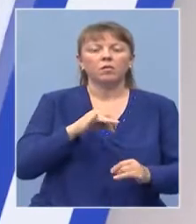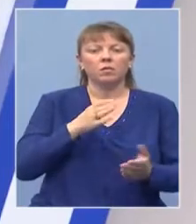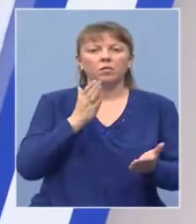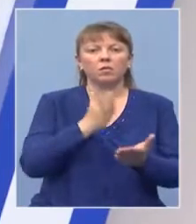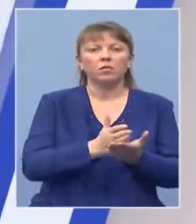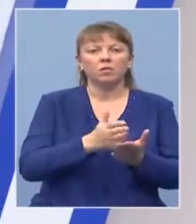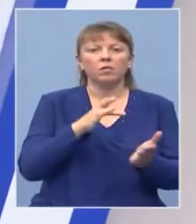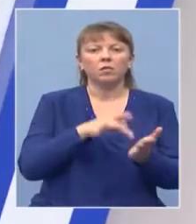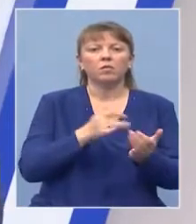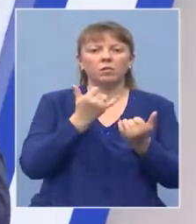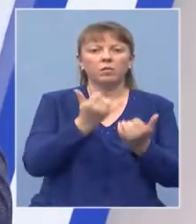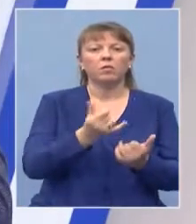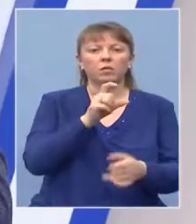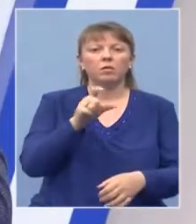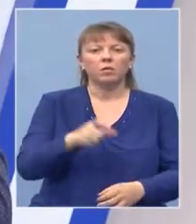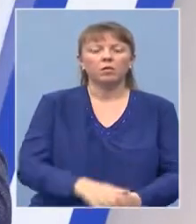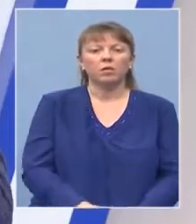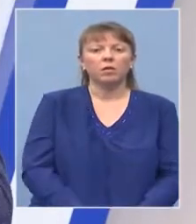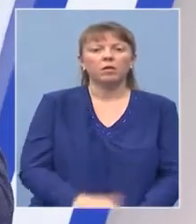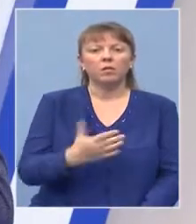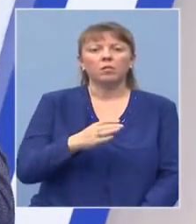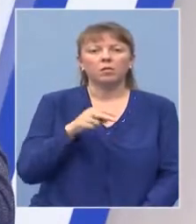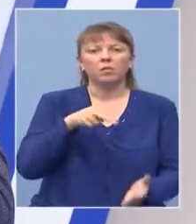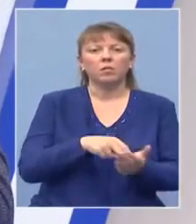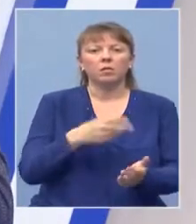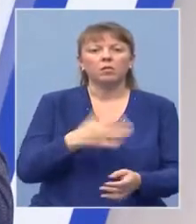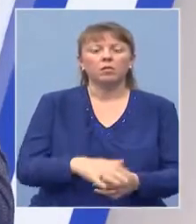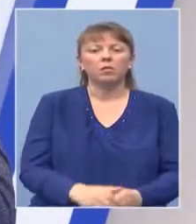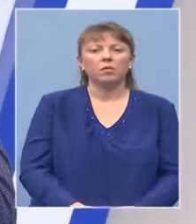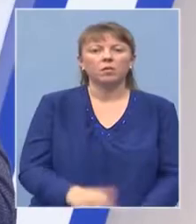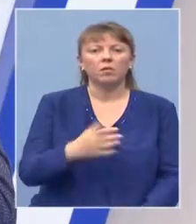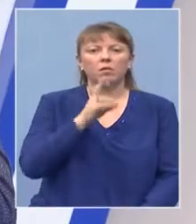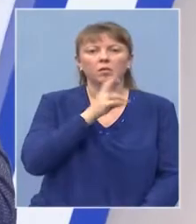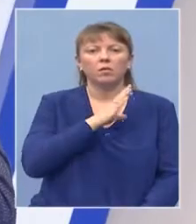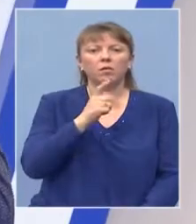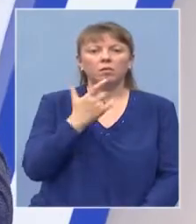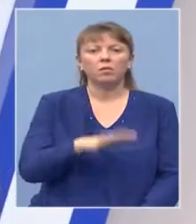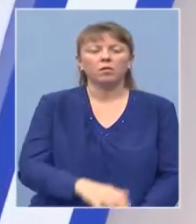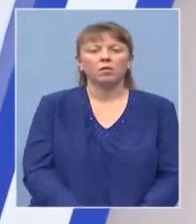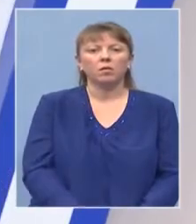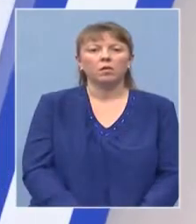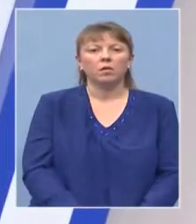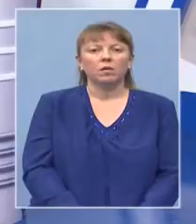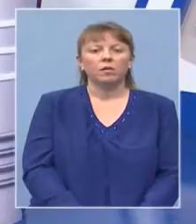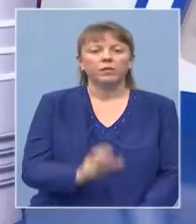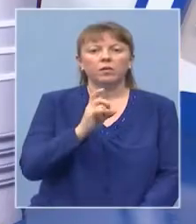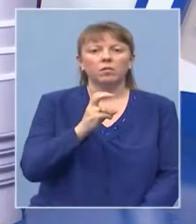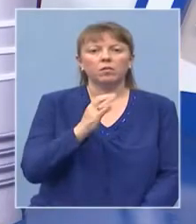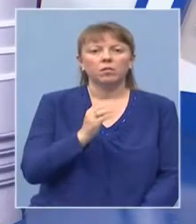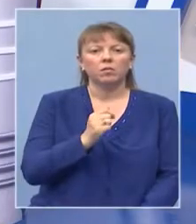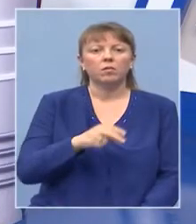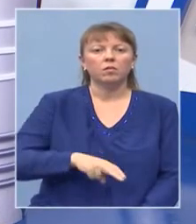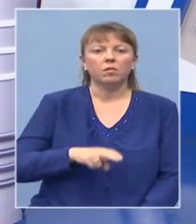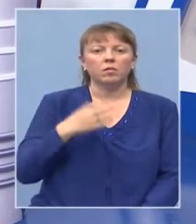деятельности центров обслуживания населения и о предоставлении, соответственно, государственных услуг. В студии Надир Курумбаев,